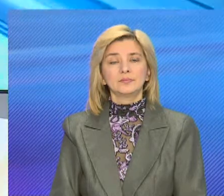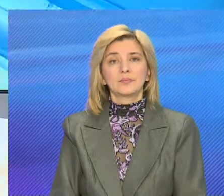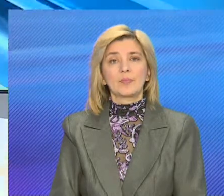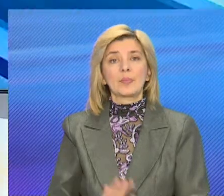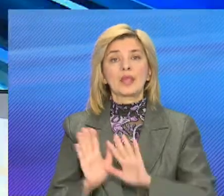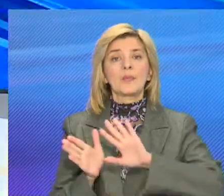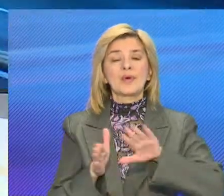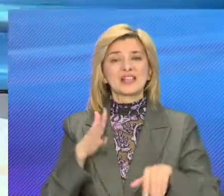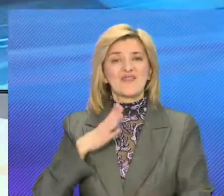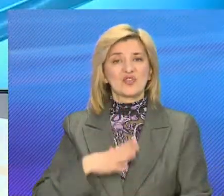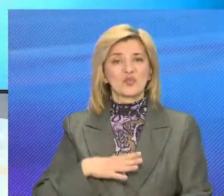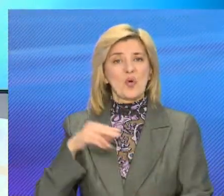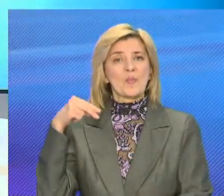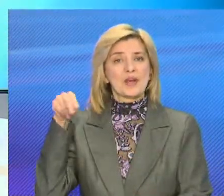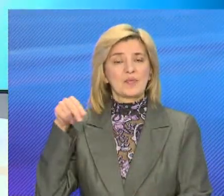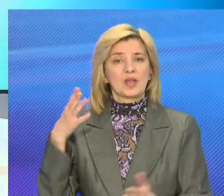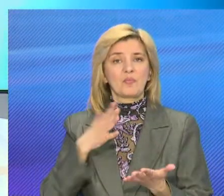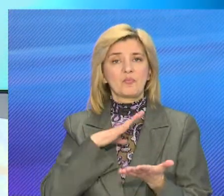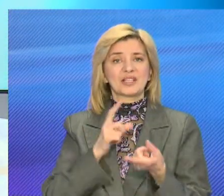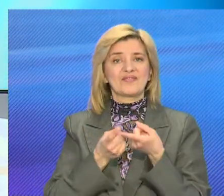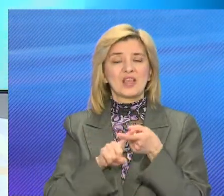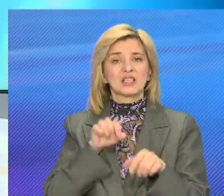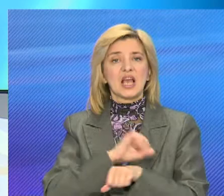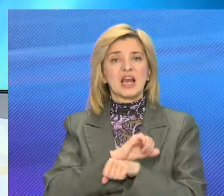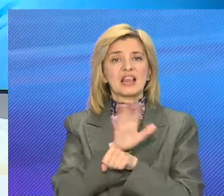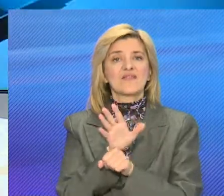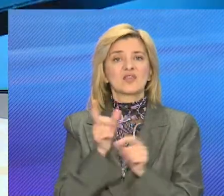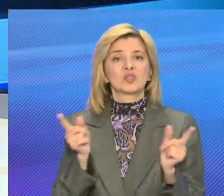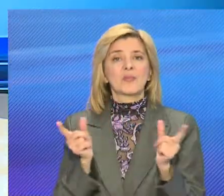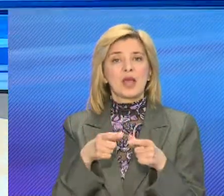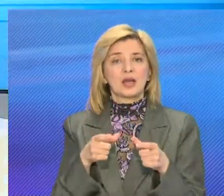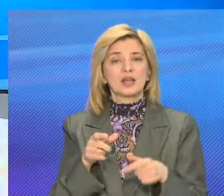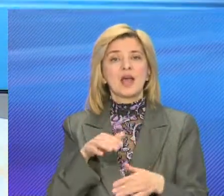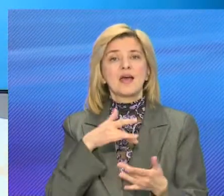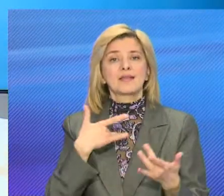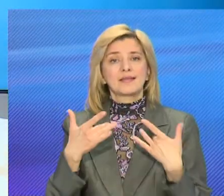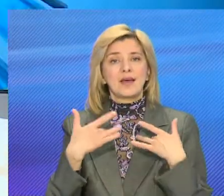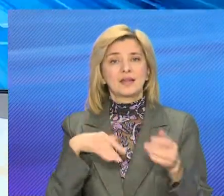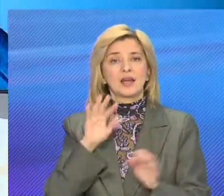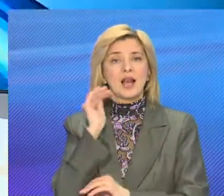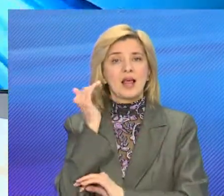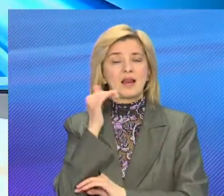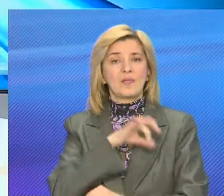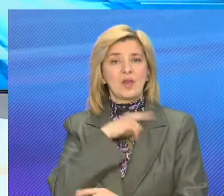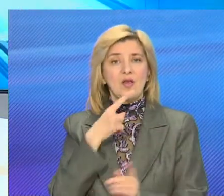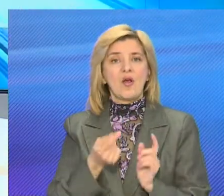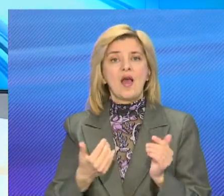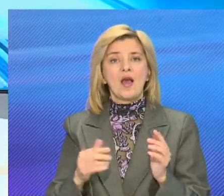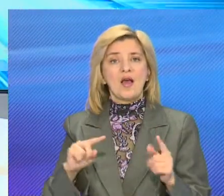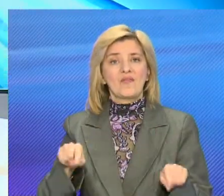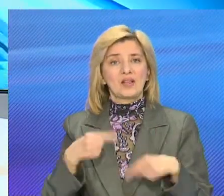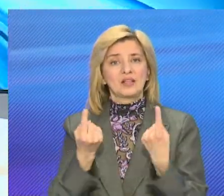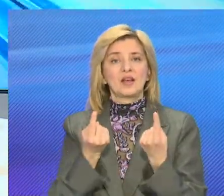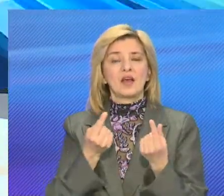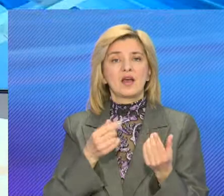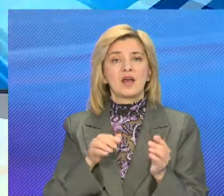После вымушенного перапынку, який был связан с коронавирусными обмежаваннями, театры «Лялек Беларуси» обновили обменные гастроли. Так,